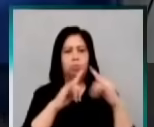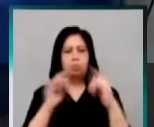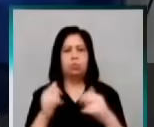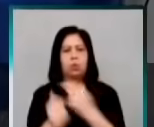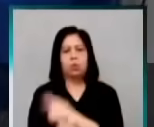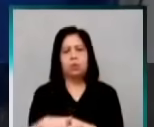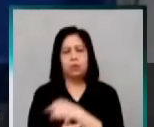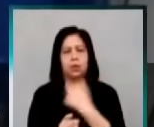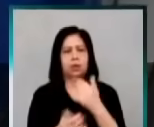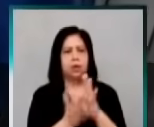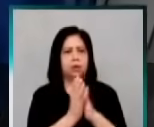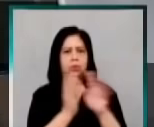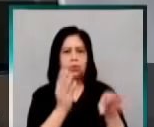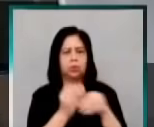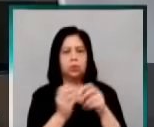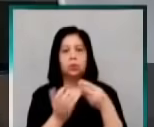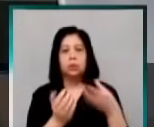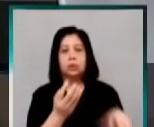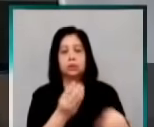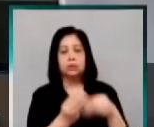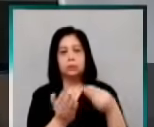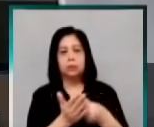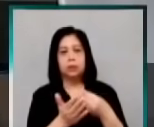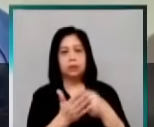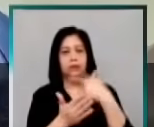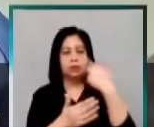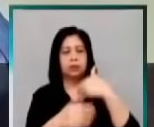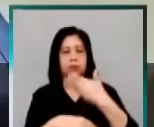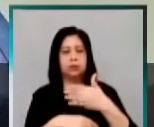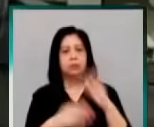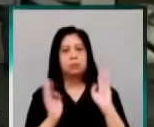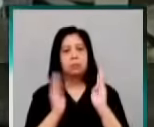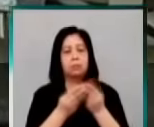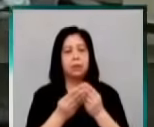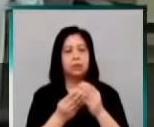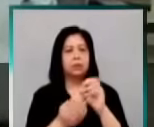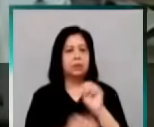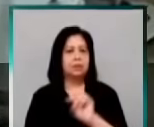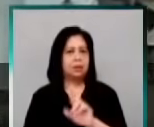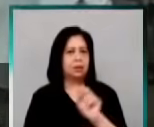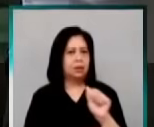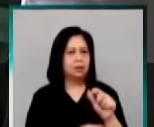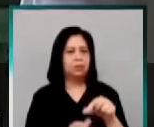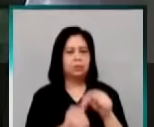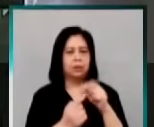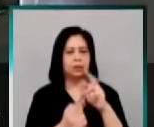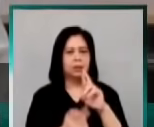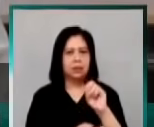ng dagdag na pondo para sa susunod na batch ng special risk allowance ng health workers.